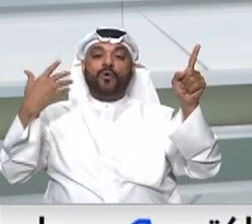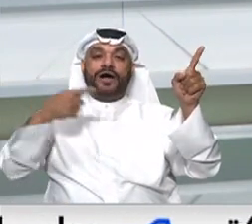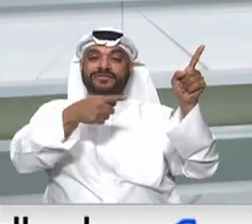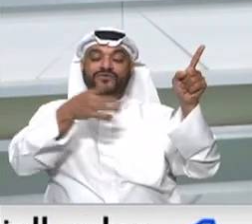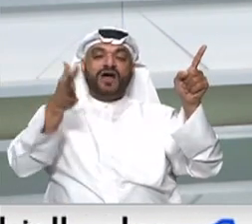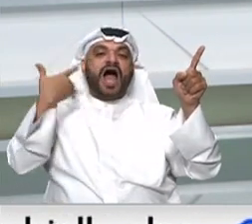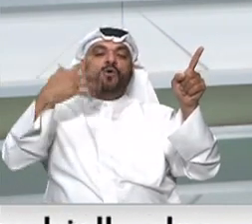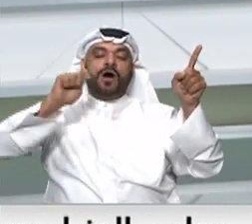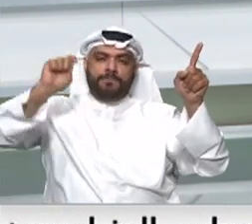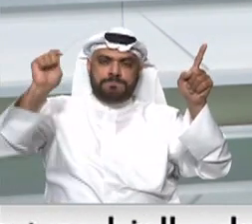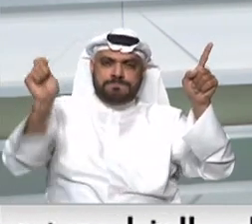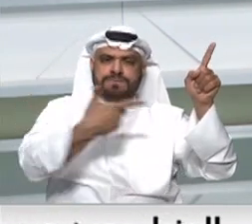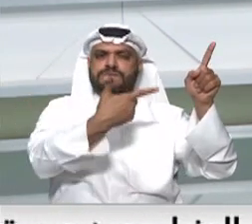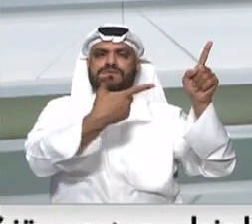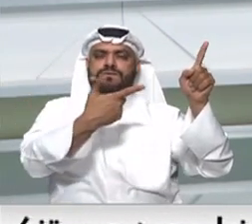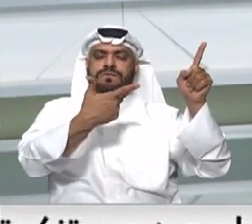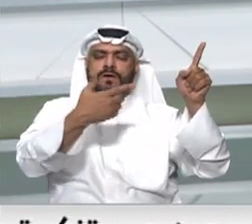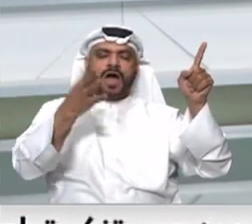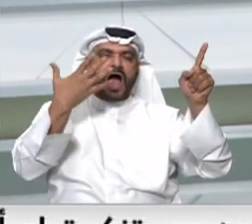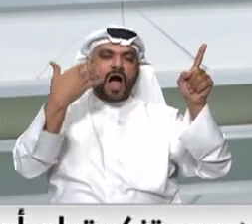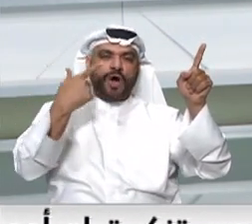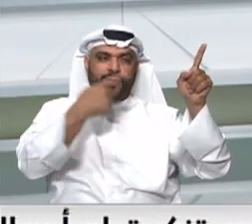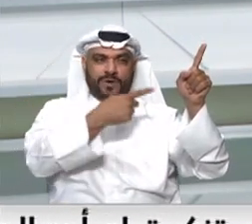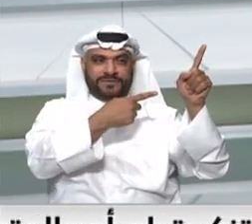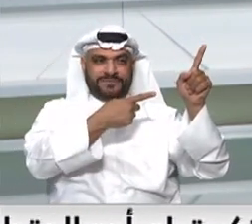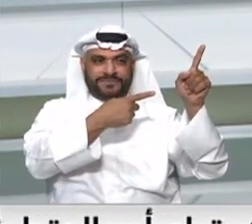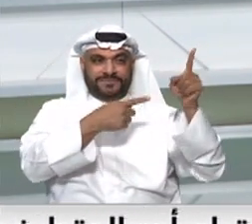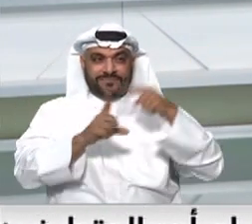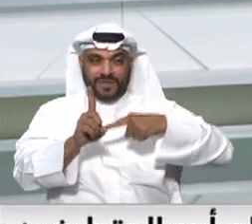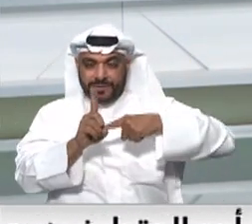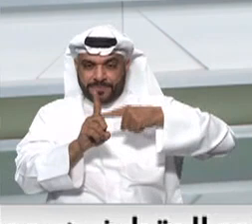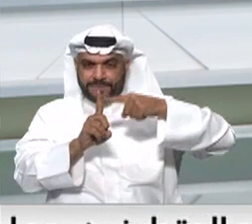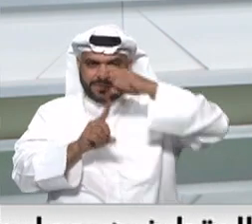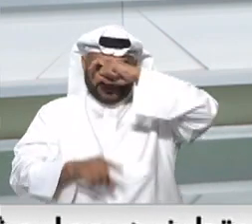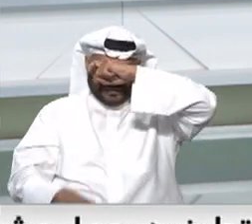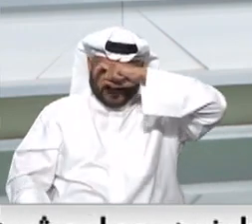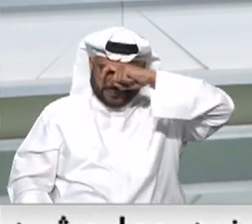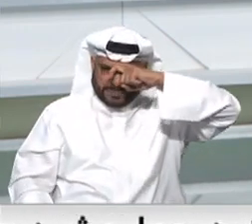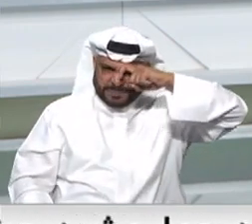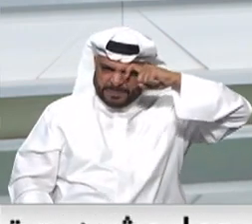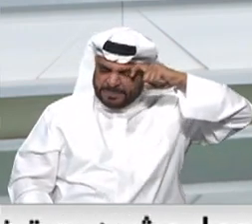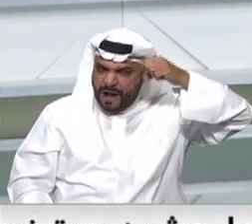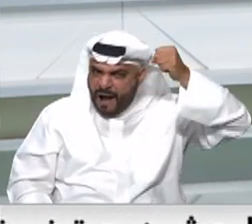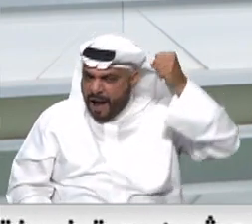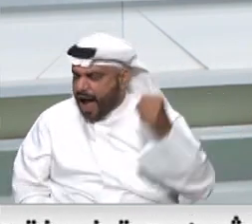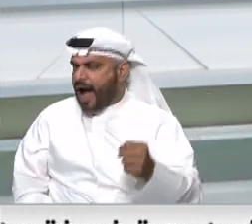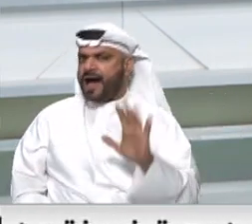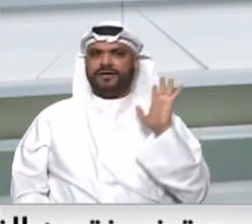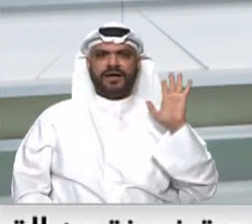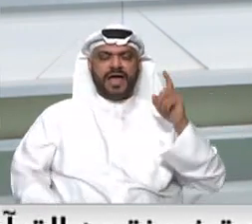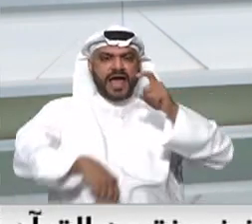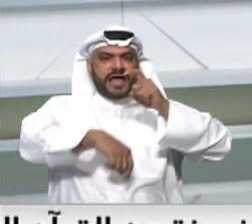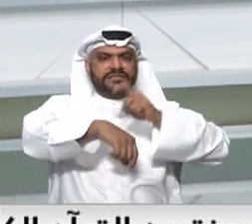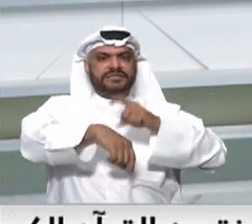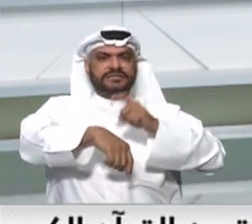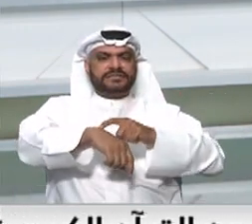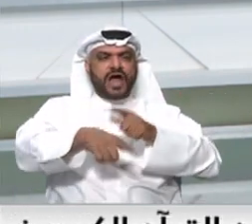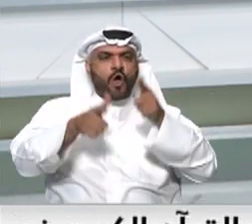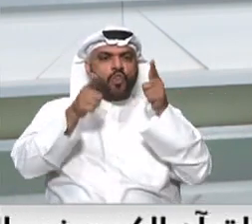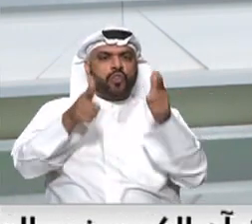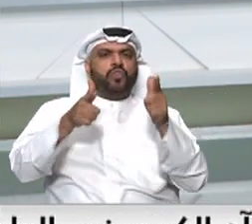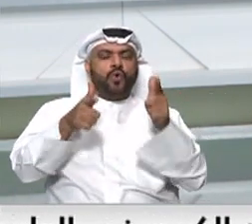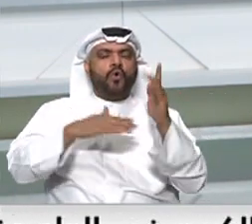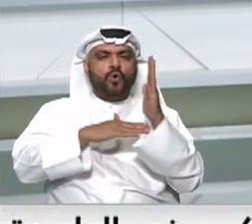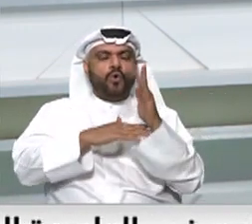33 الى 37 درجه مئويه للساعه 12:00 اجواء حاره راح تستمر ويانا خلال النهار وايضا خلال